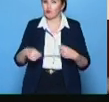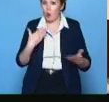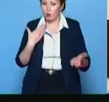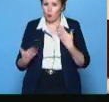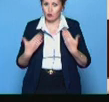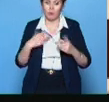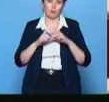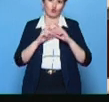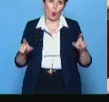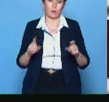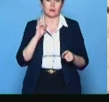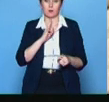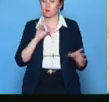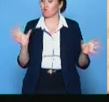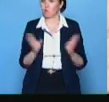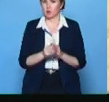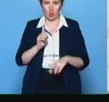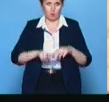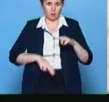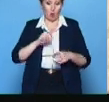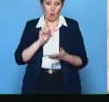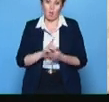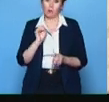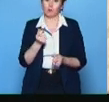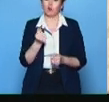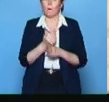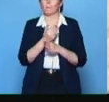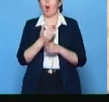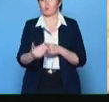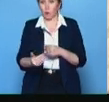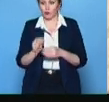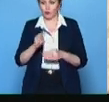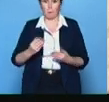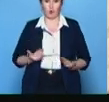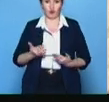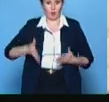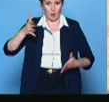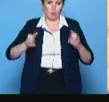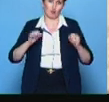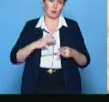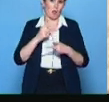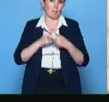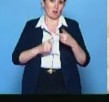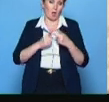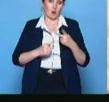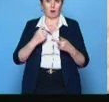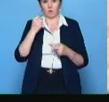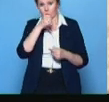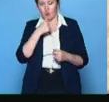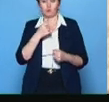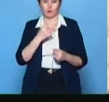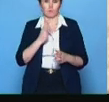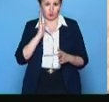школа и садик строятся. Да, они будут чуть-чуть, может быть, попозже строить, чем жилой года, может быть, 1,5-2 разбежки будет, но это будет.